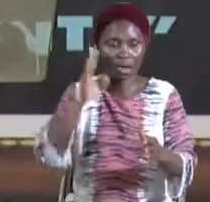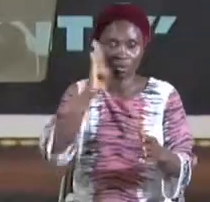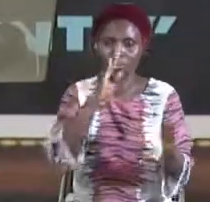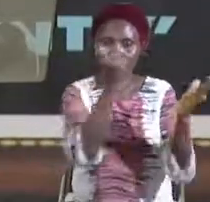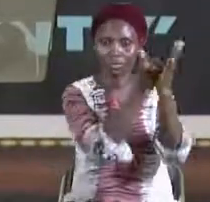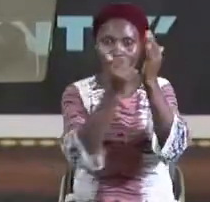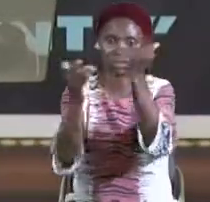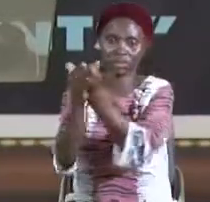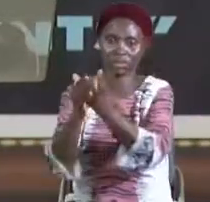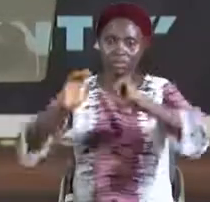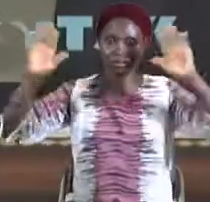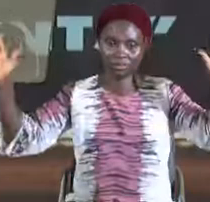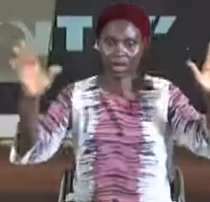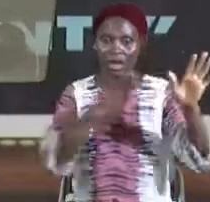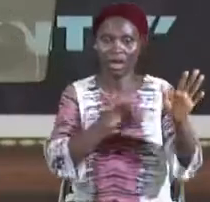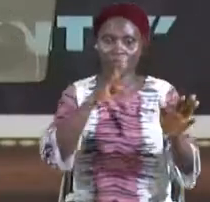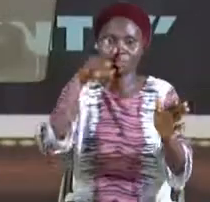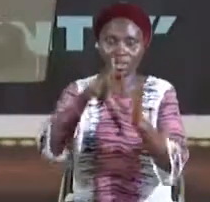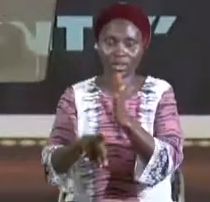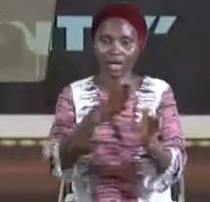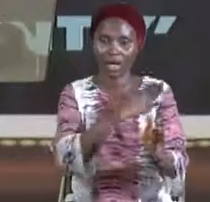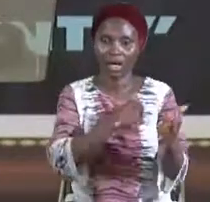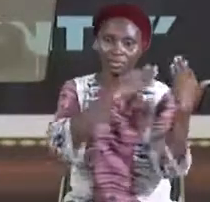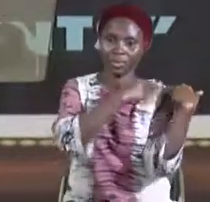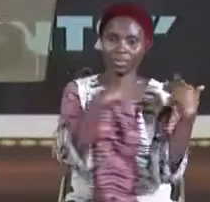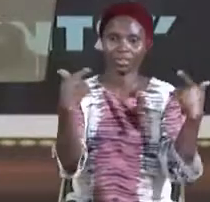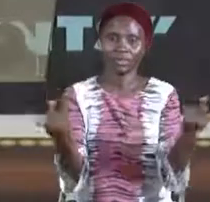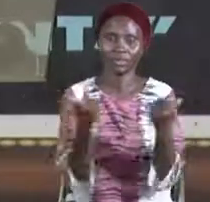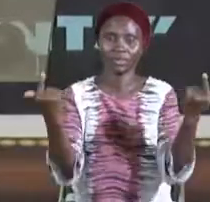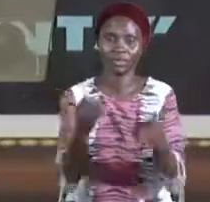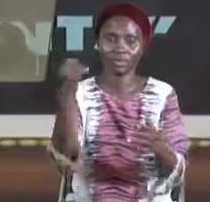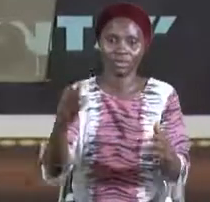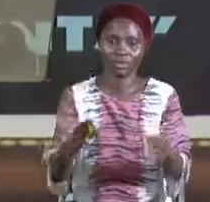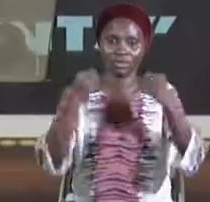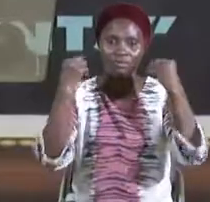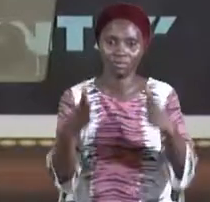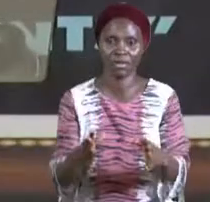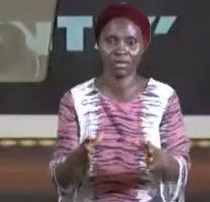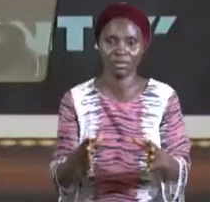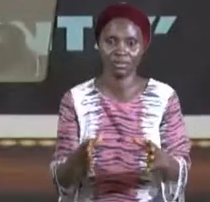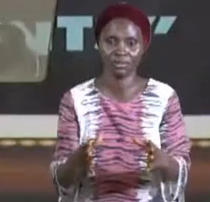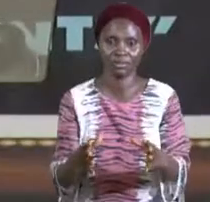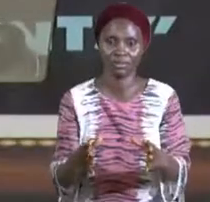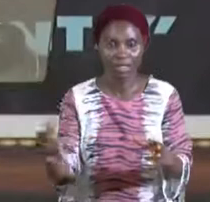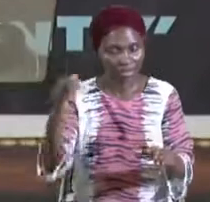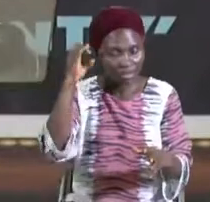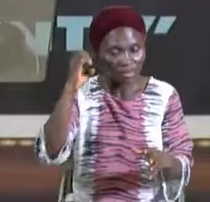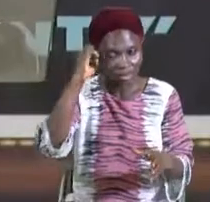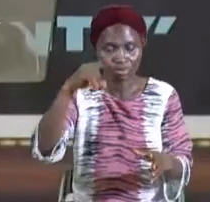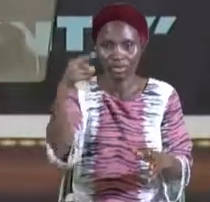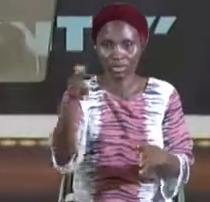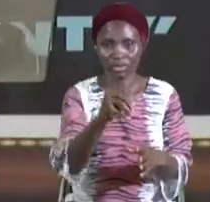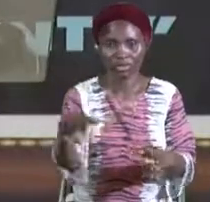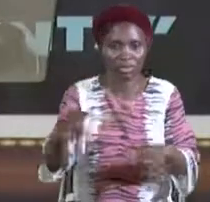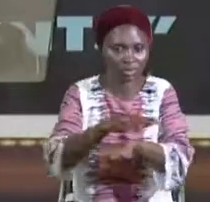Je porterai les péchés de plusieurs et je conduirai plusieurs à moi. Alors il leur dit, ils n'avaient pas compris. Ils n'ont pas